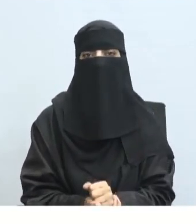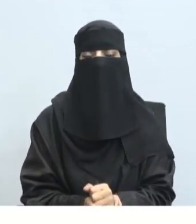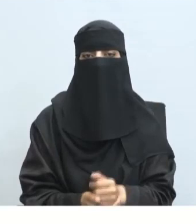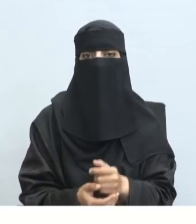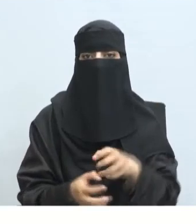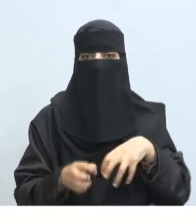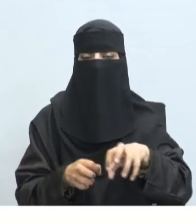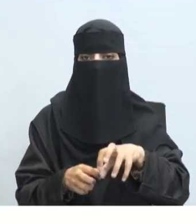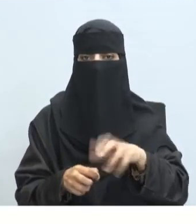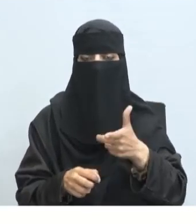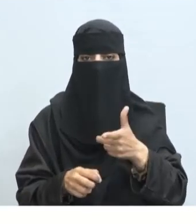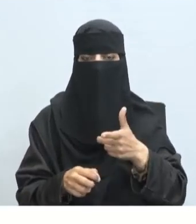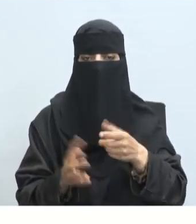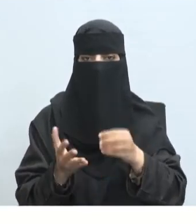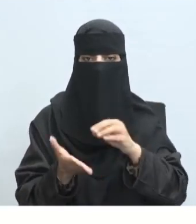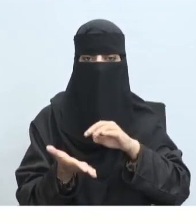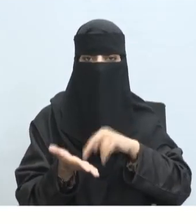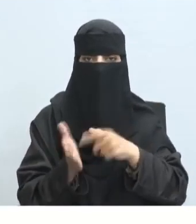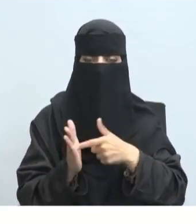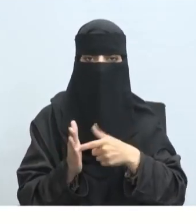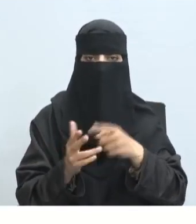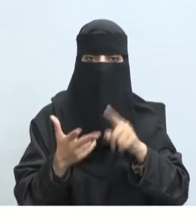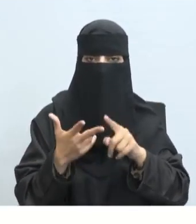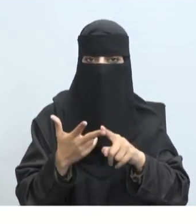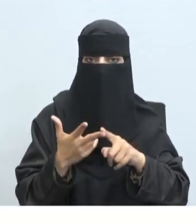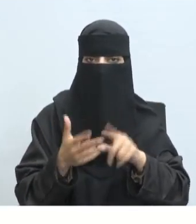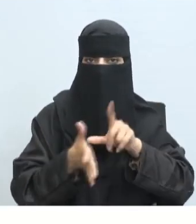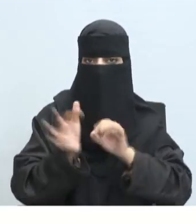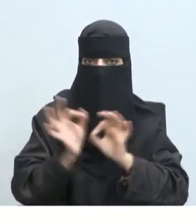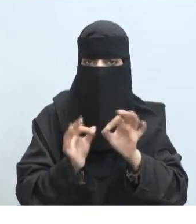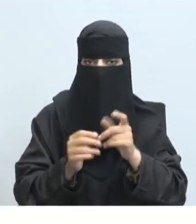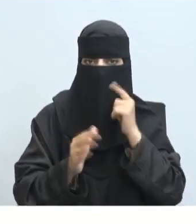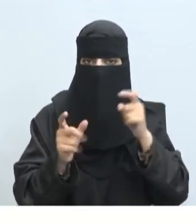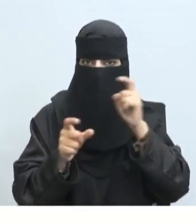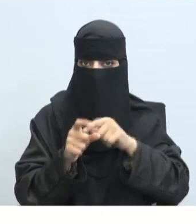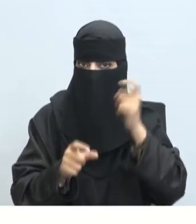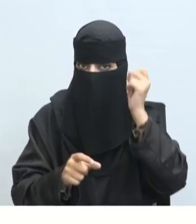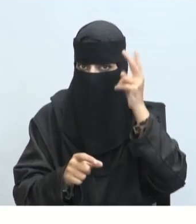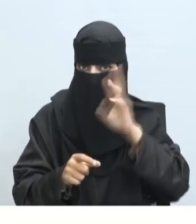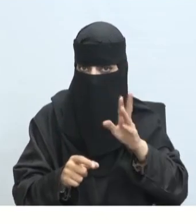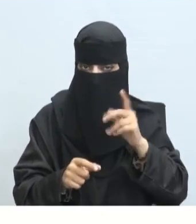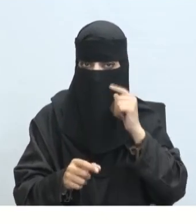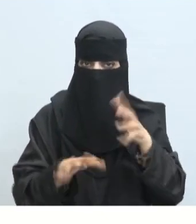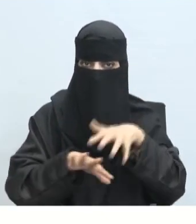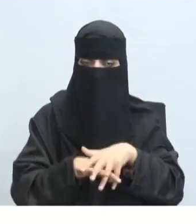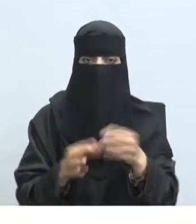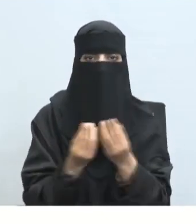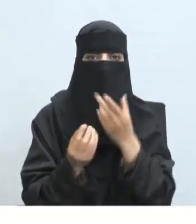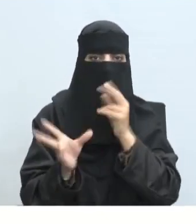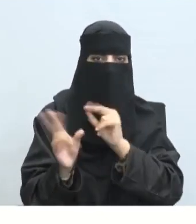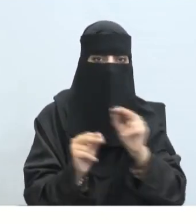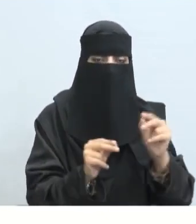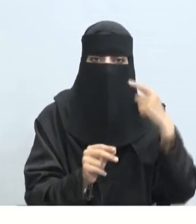مرحله او مراحل التخطيط للفعاليه المرحله الثالثه بعد ذلك نخطط بعد ان نصل الى الفكره وندمج الافكار